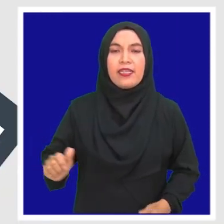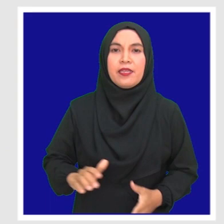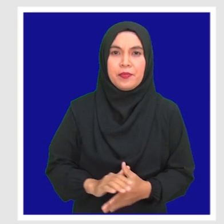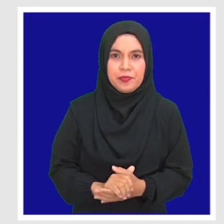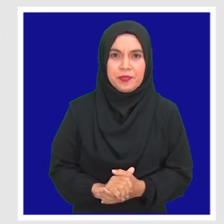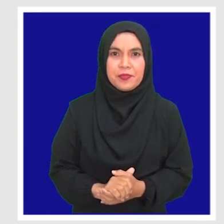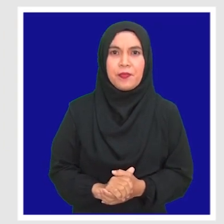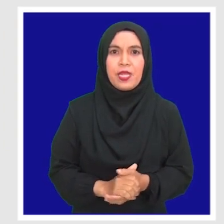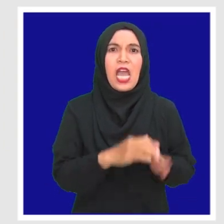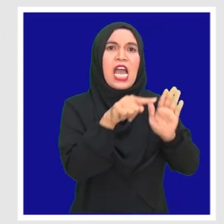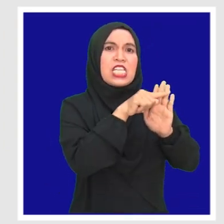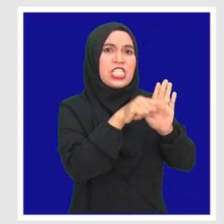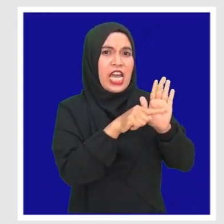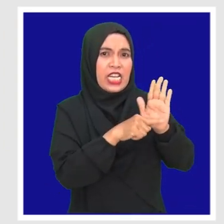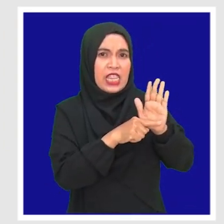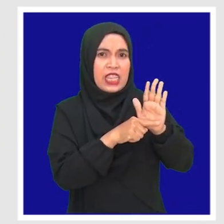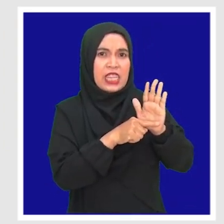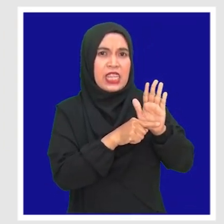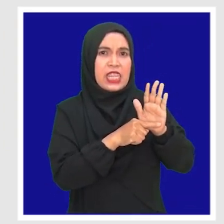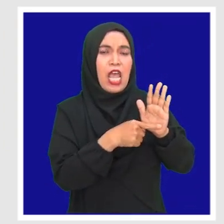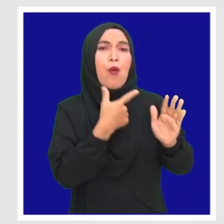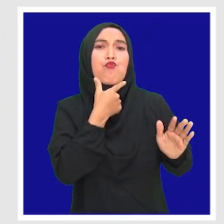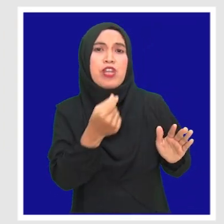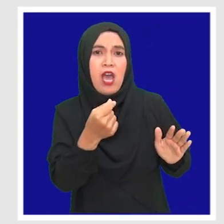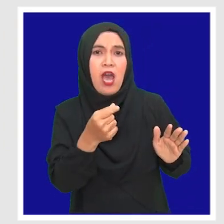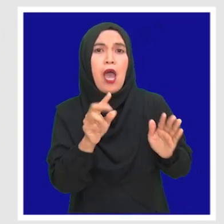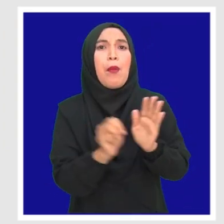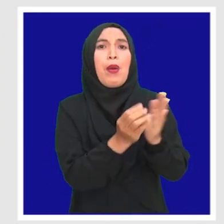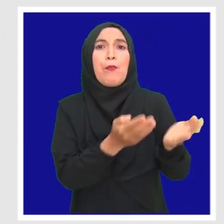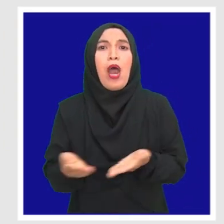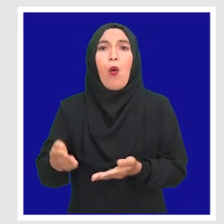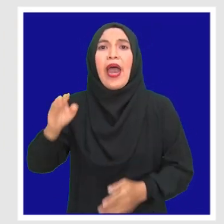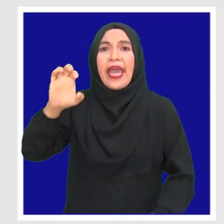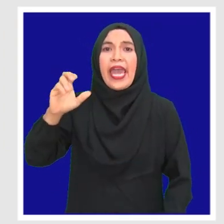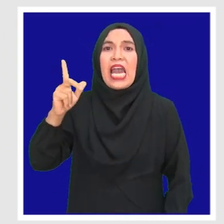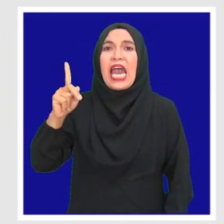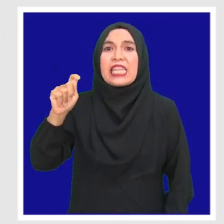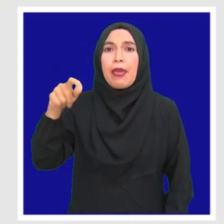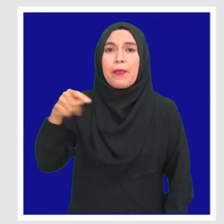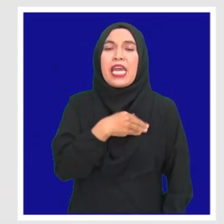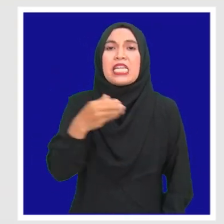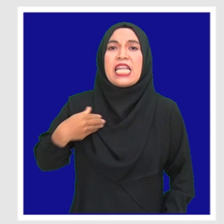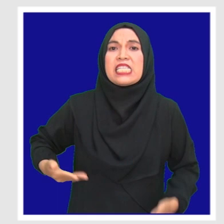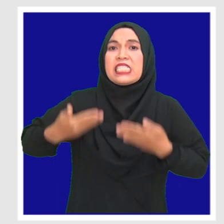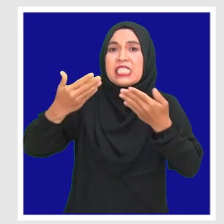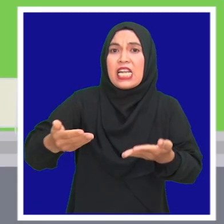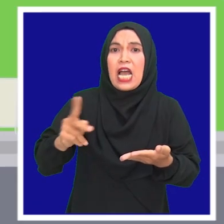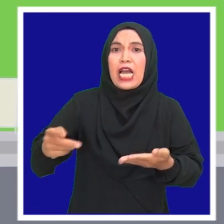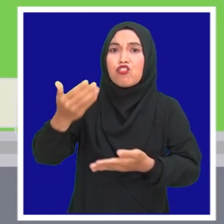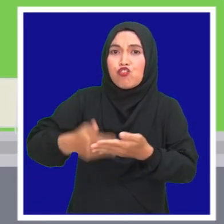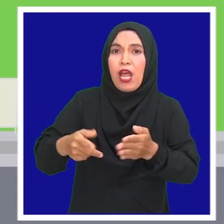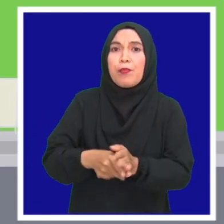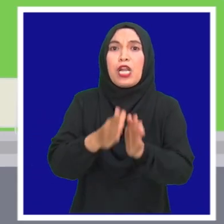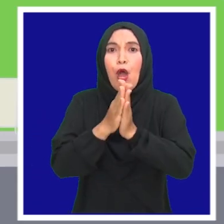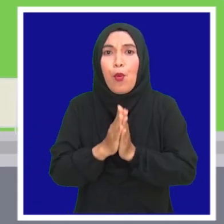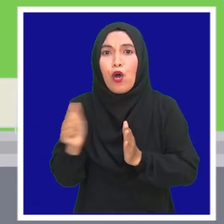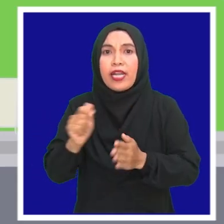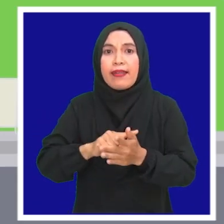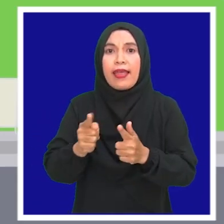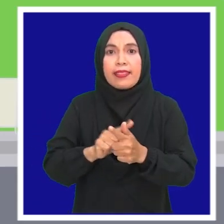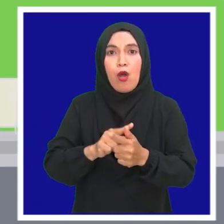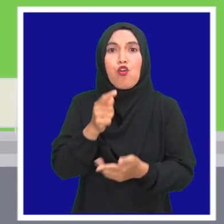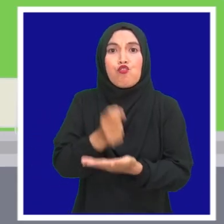Syaratna sederhana, cekap nyandak KTP sareng nyerahkeun surat permohonan atanapi gugatan ka pengadilan agama.